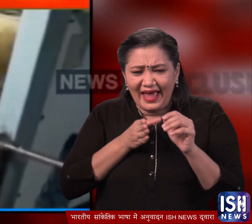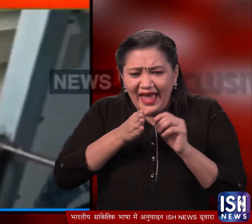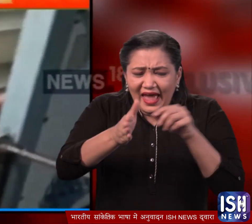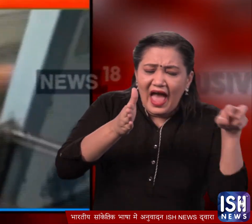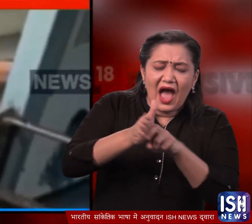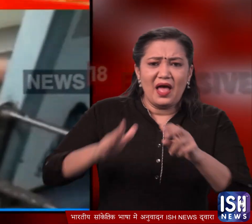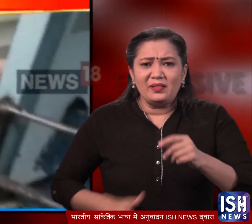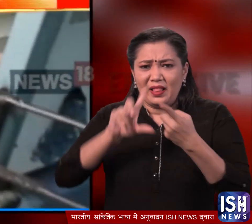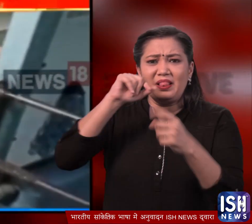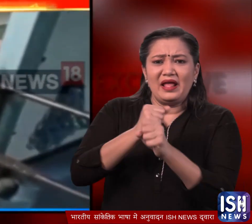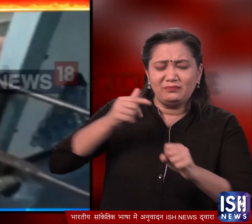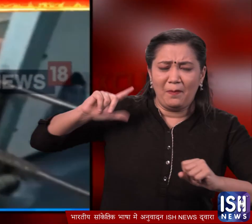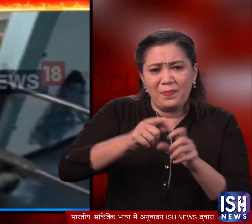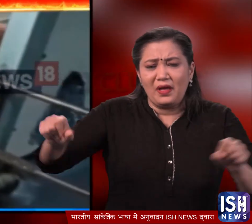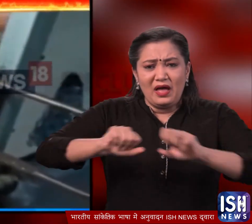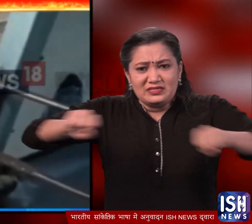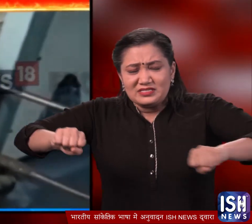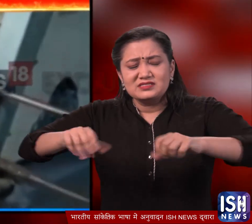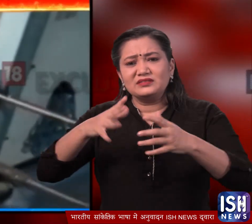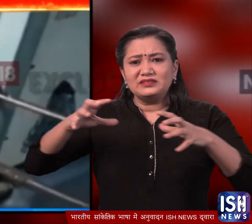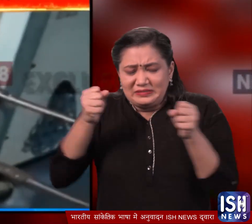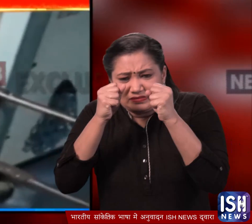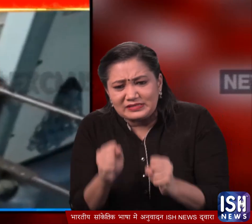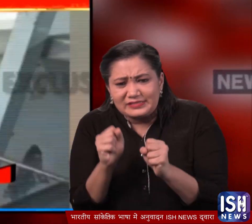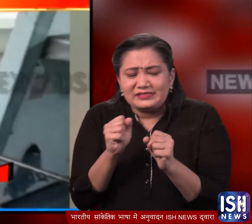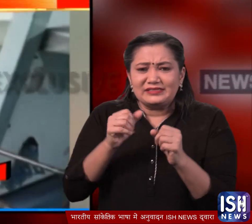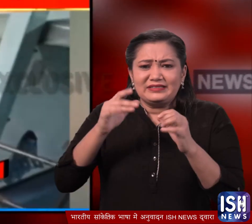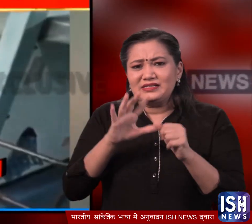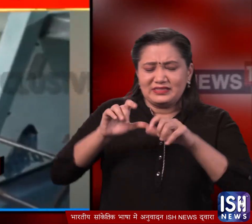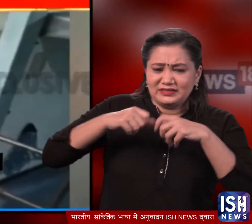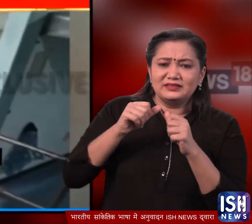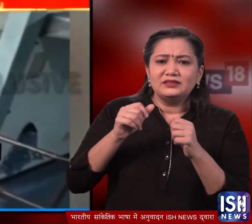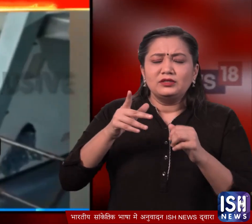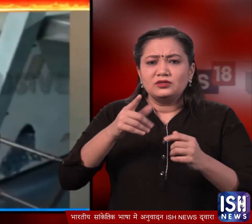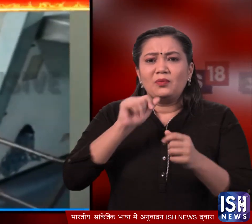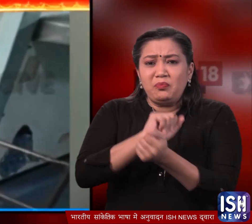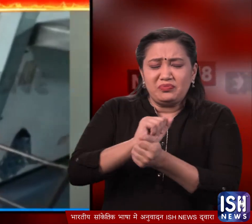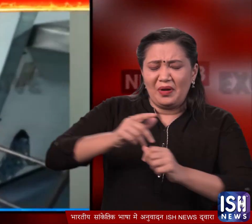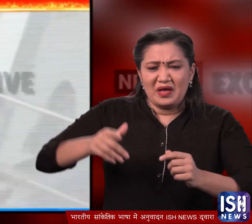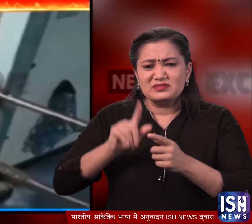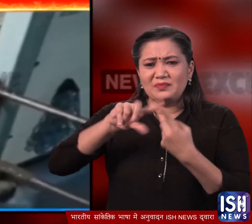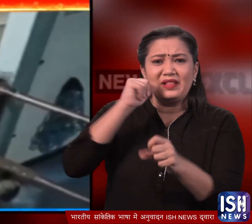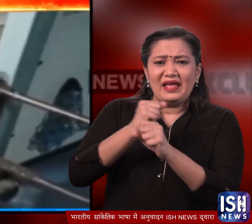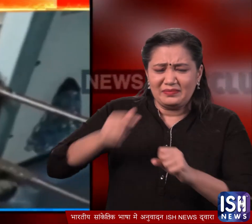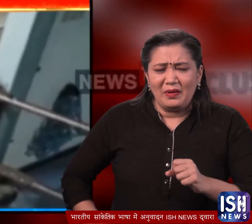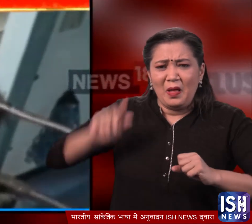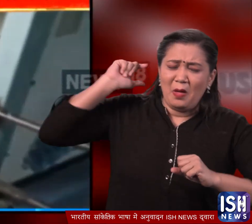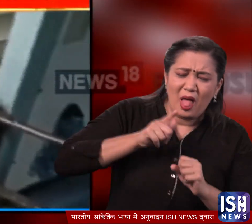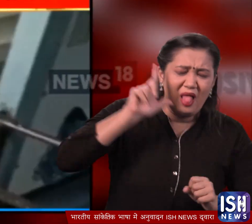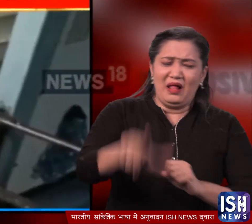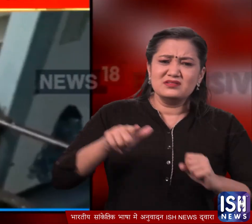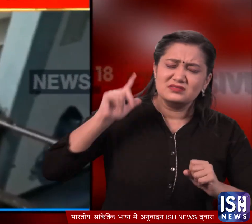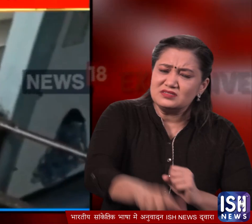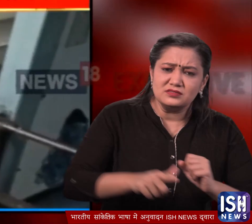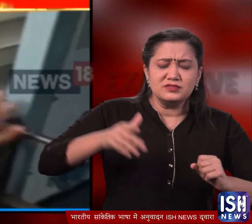जिसमें एक पुलिस वाला ट्रेन की बोगी में एक शख्स को लात मारता दिखा। इस शख्स के दोनों हाथ बंधे नजर आए। वो सीट से सहारा लेकर बैठा दिखाई दिया, जिसके बाद